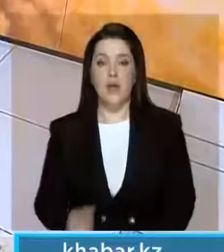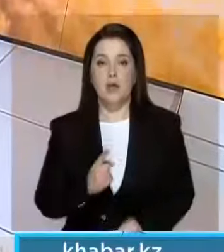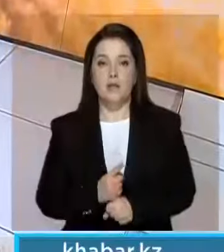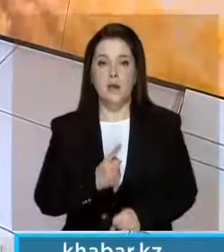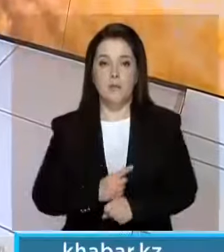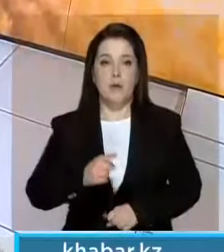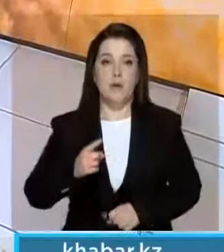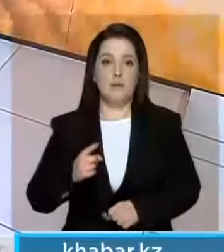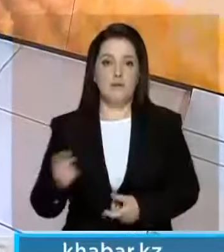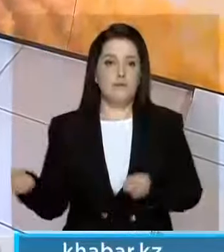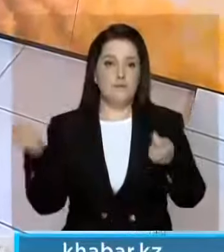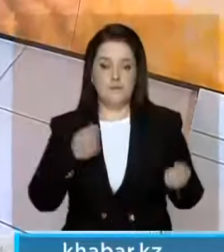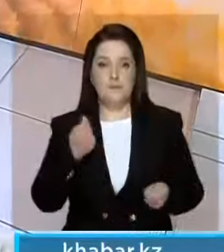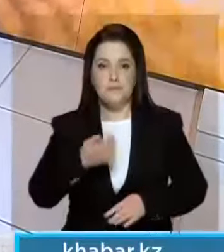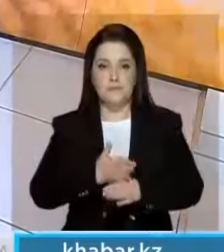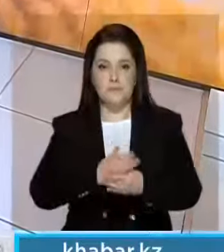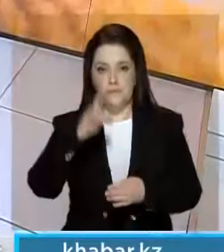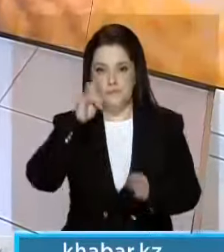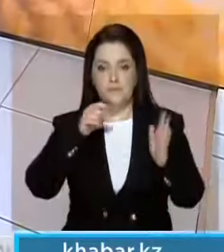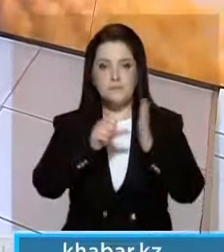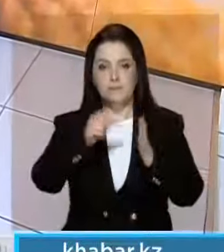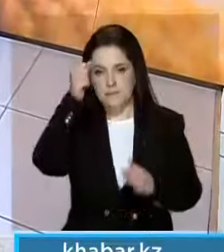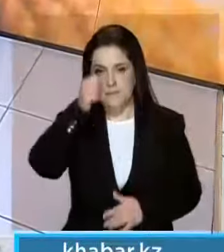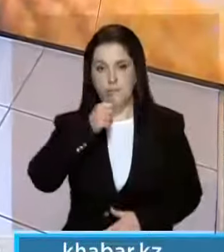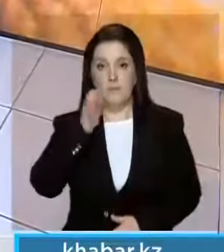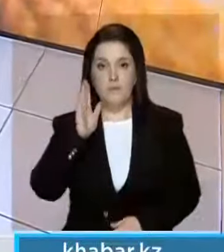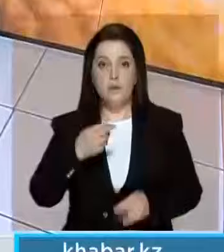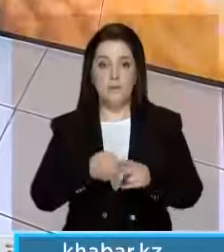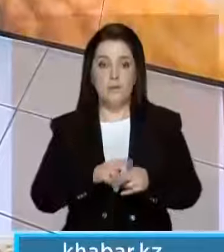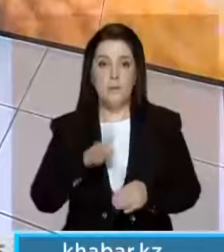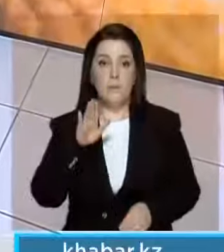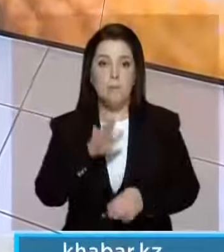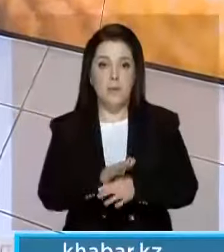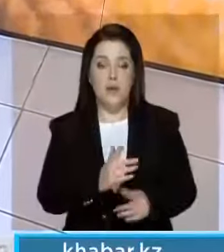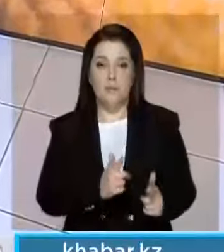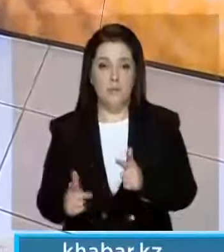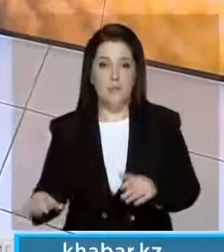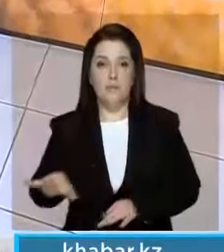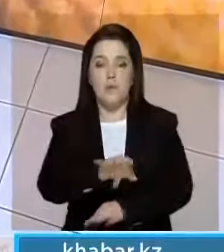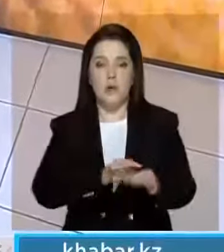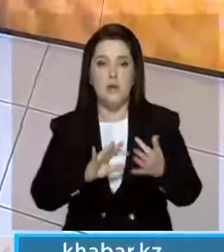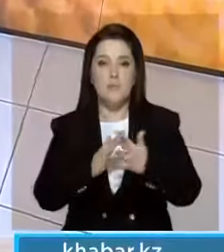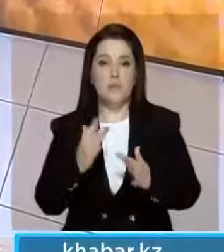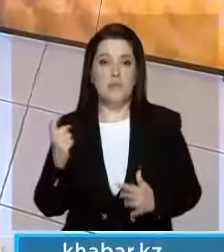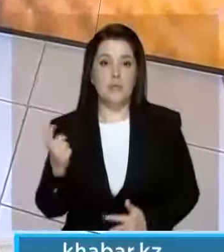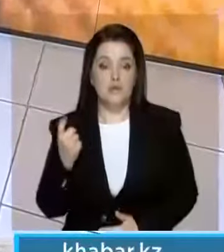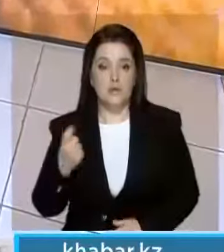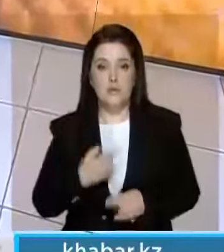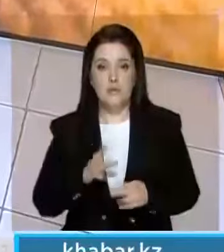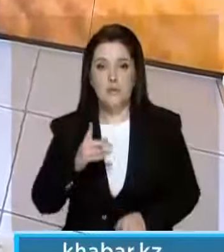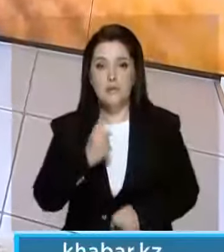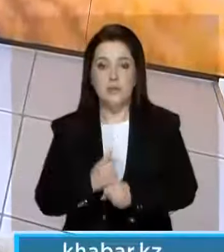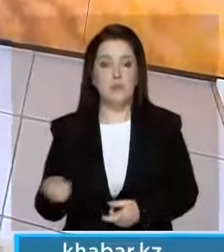Запрет на импорт пшеницы ведут в Казахстане на полгода. Проект соответствующего приказа подготовили в Минсельхозе. Документом предусмотрено